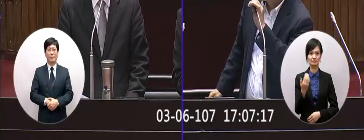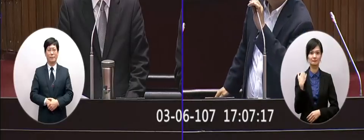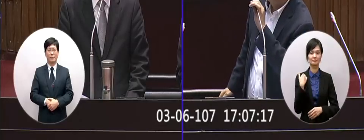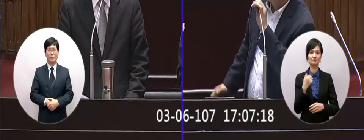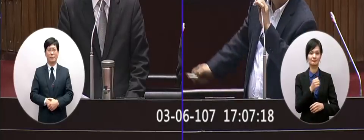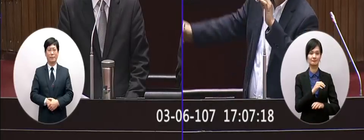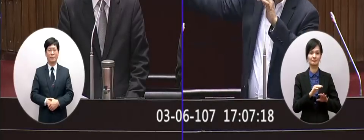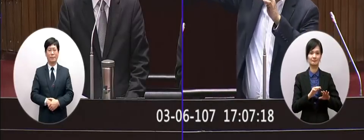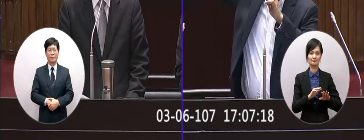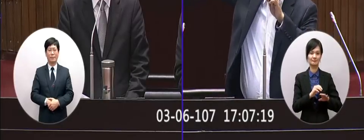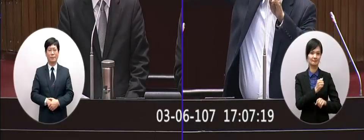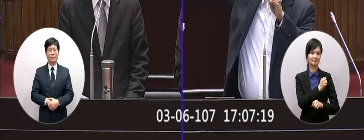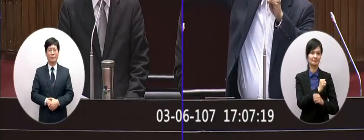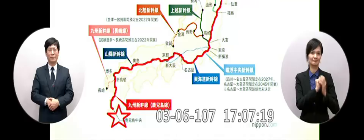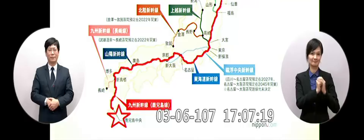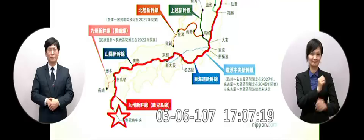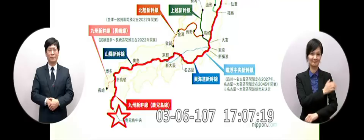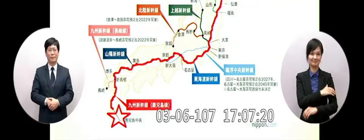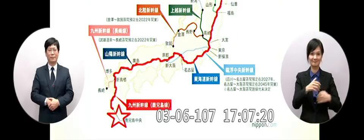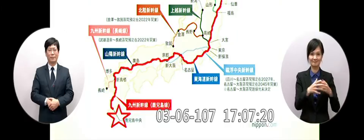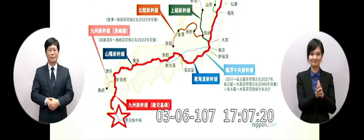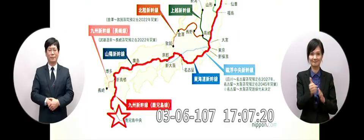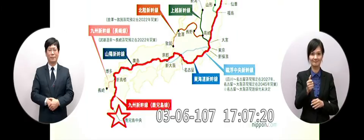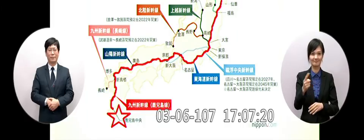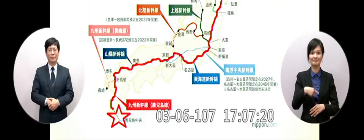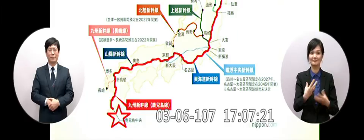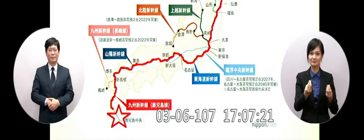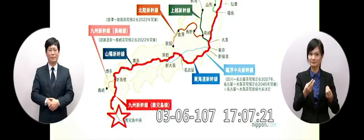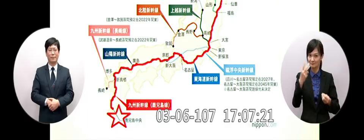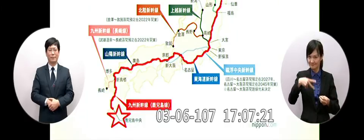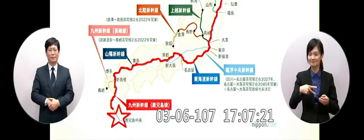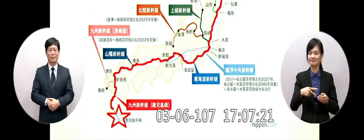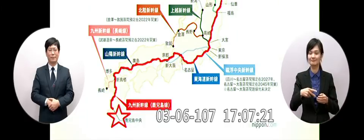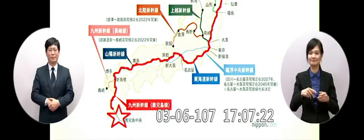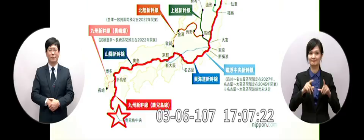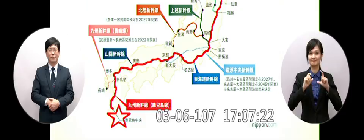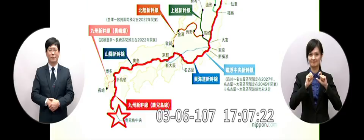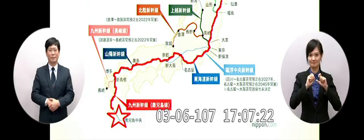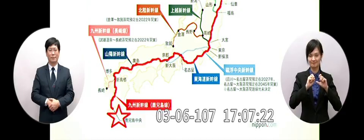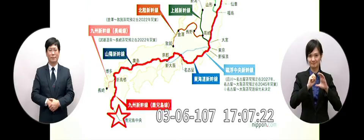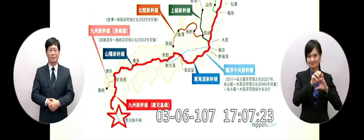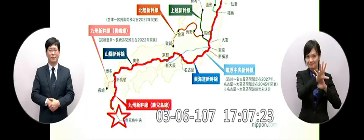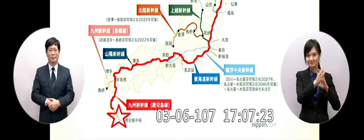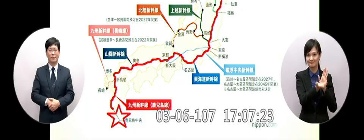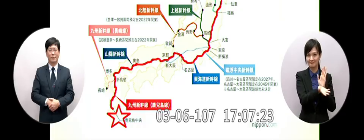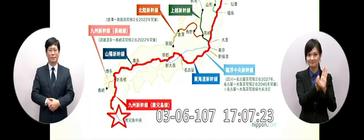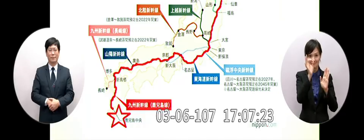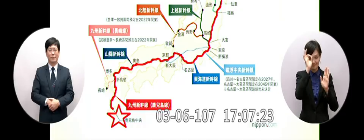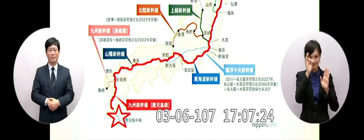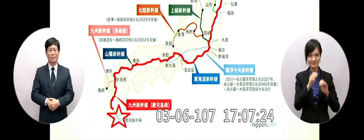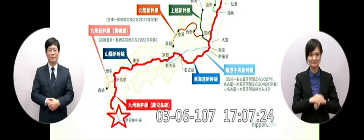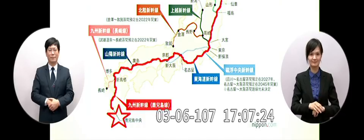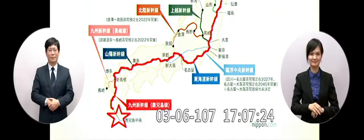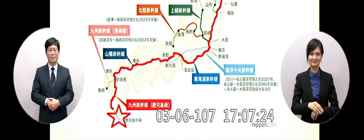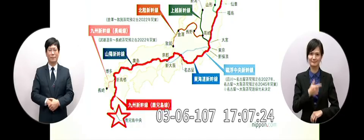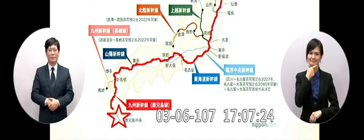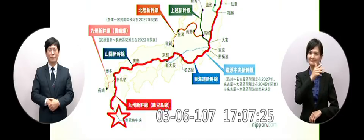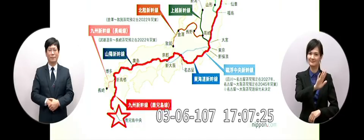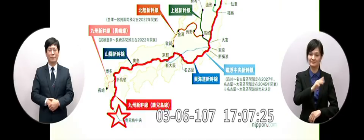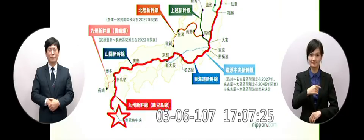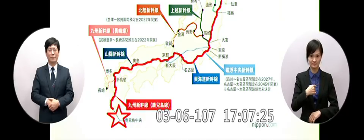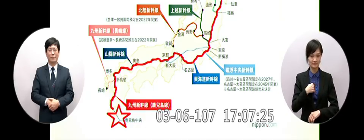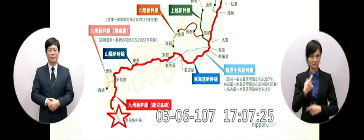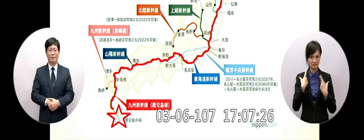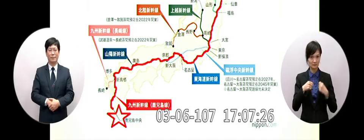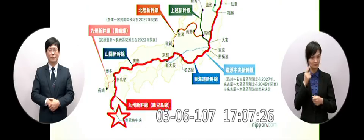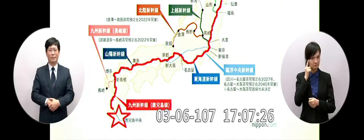长无来，啊，所以我特别要咱贺成部长，搁互你看者。哎，部长你莫笑，我本来无想要问你，我本来是要问阮恒春